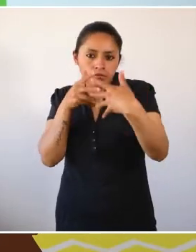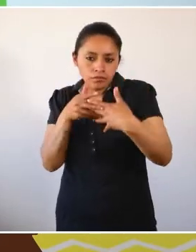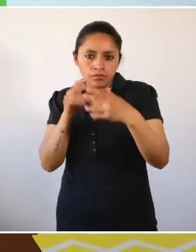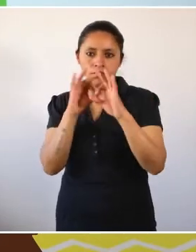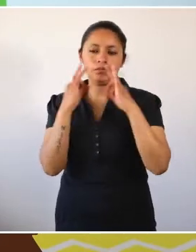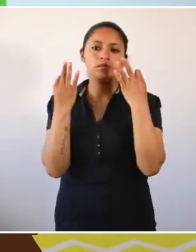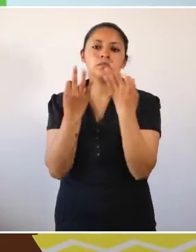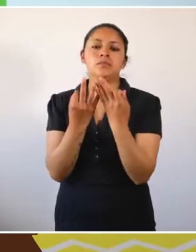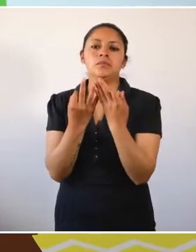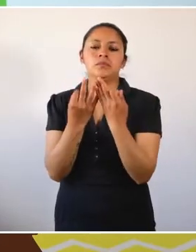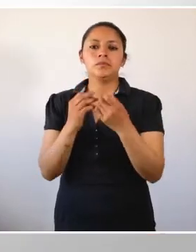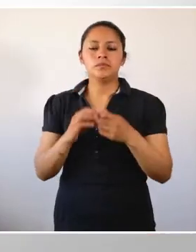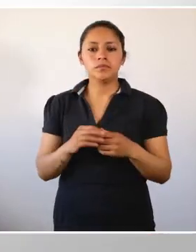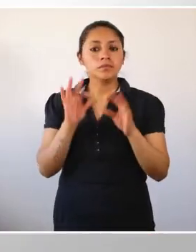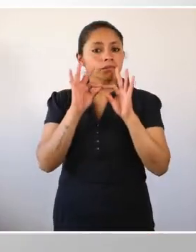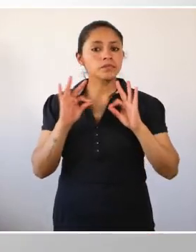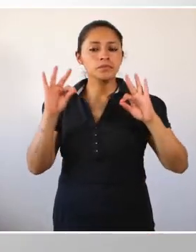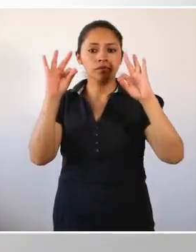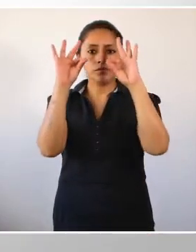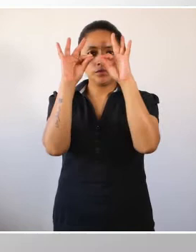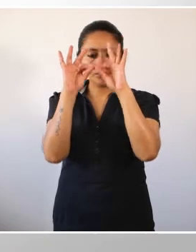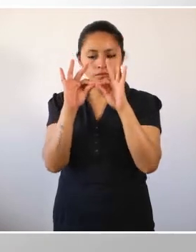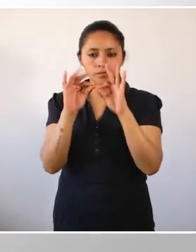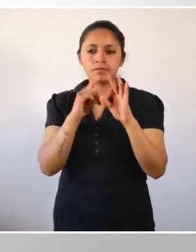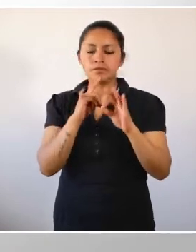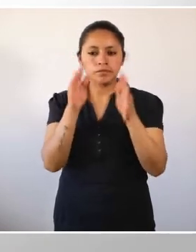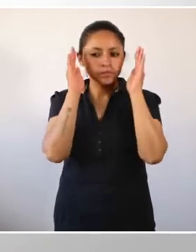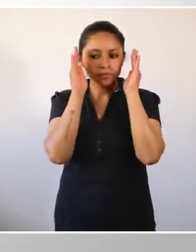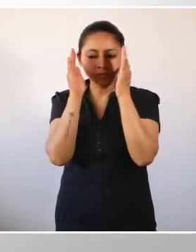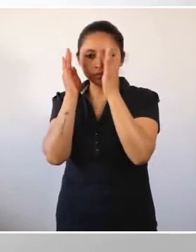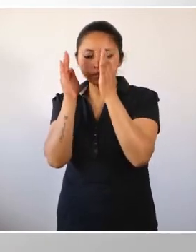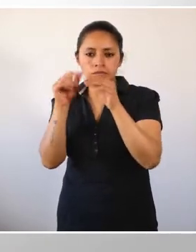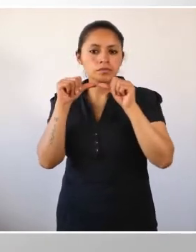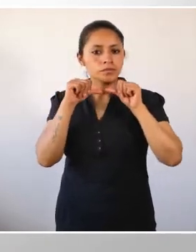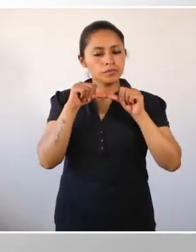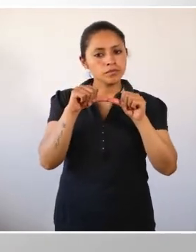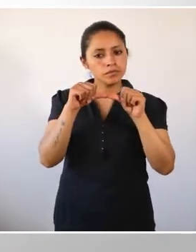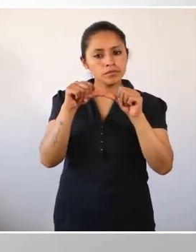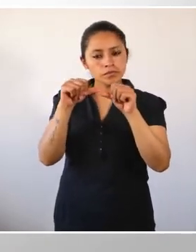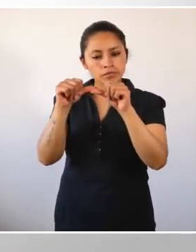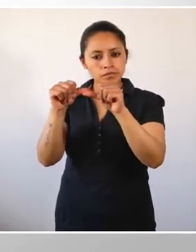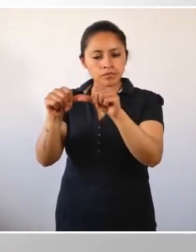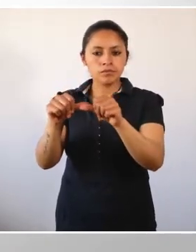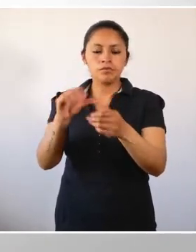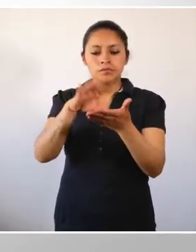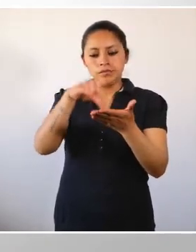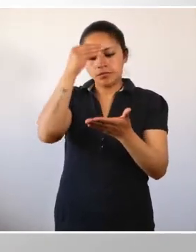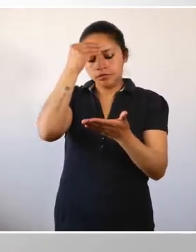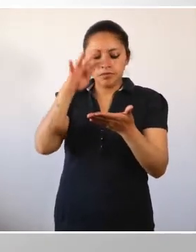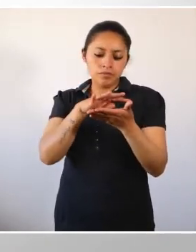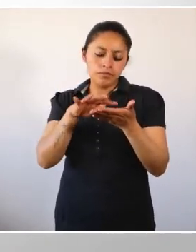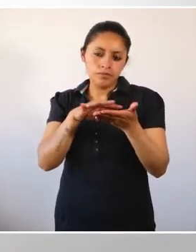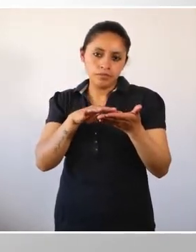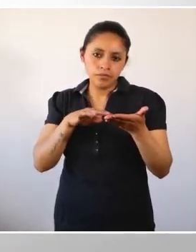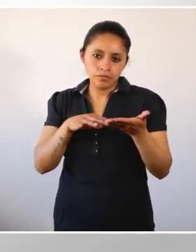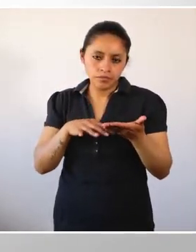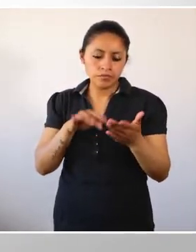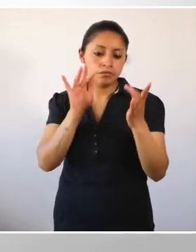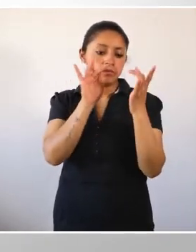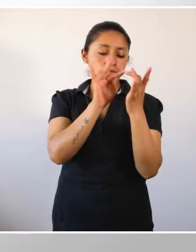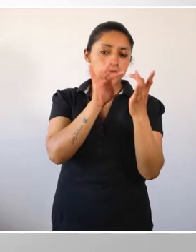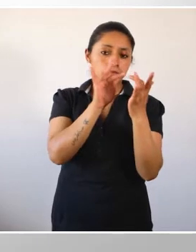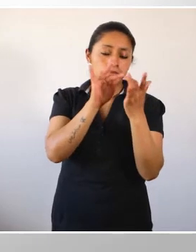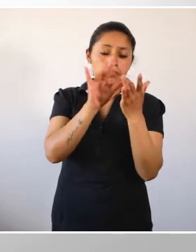pachaha, ihot anyasawa, ukamana kupa nakaha hakawis taipin amuit asip kanyapataki. Wali wakiskiriwa yoka